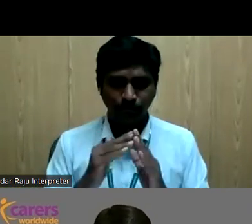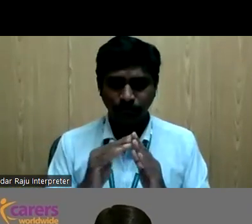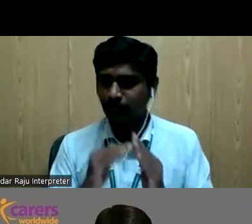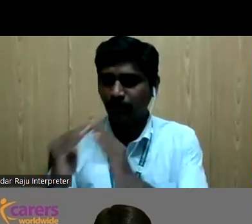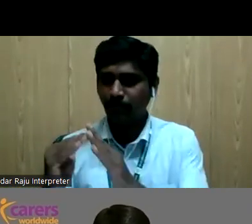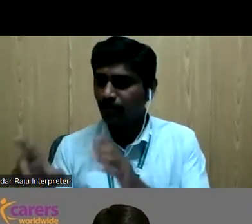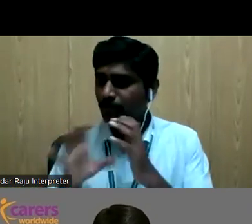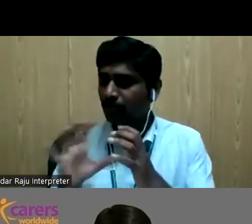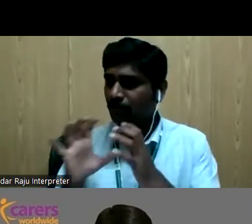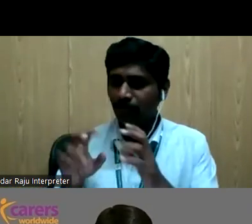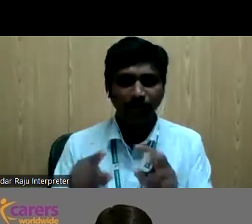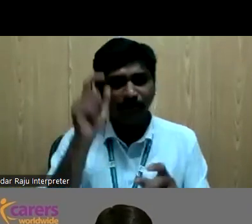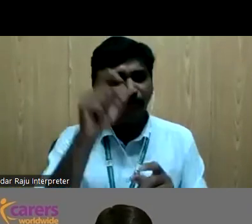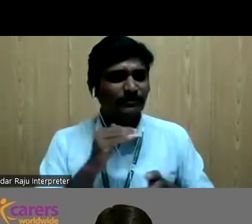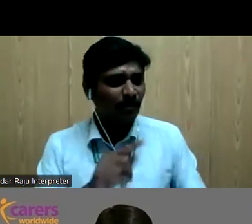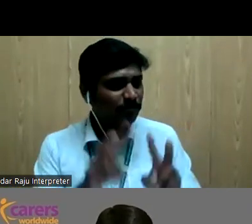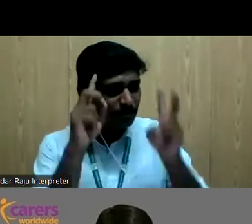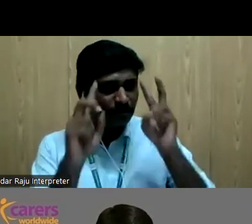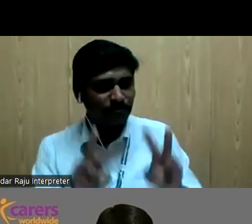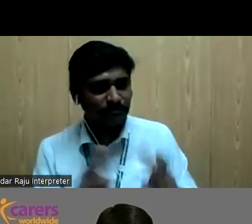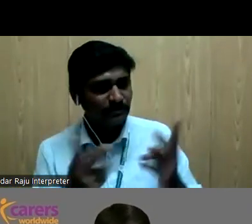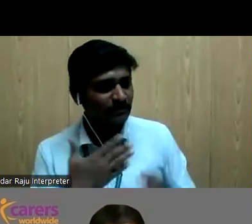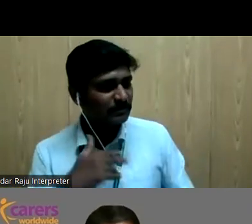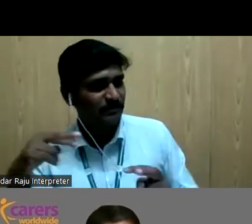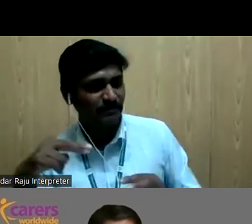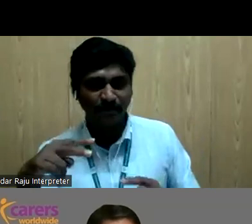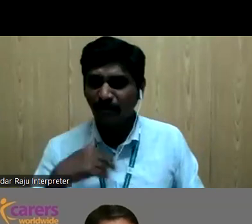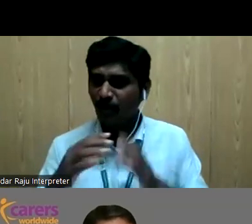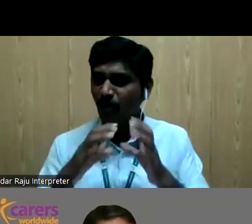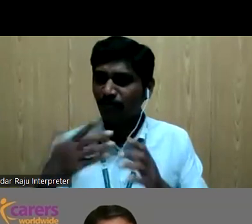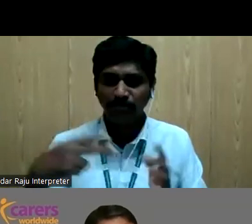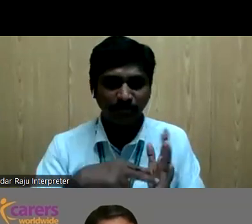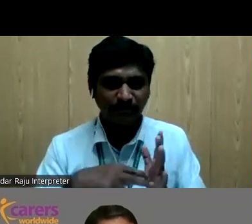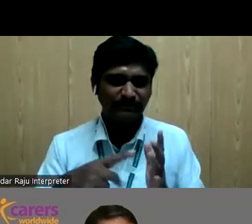अलग ही है. एक तो बहुत मुश्किल रहा है.